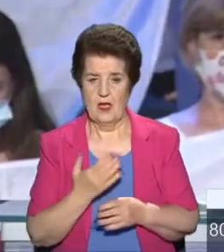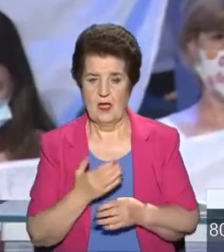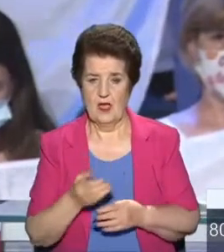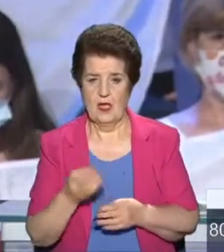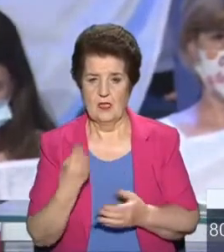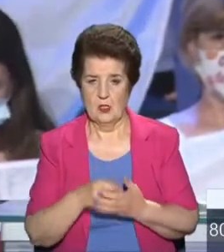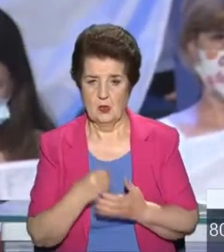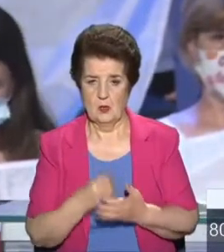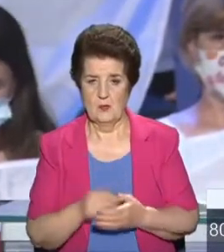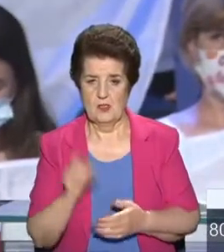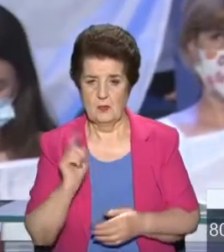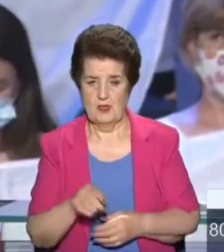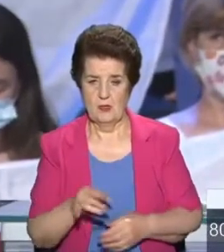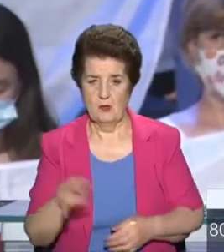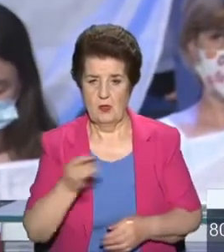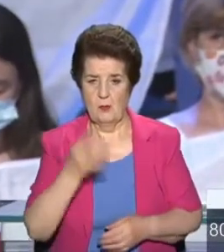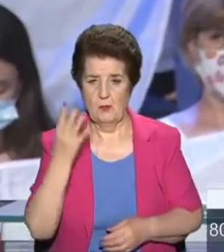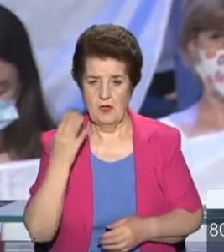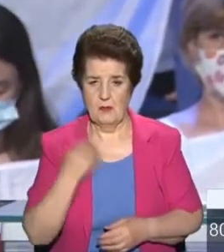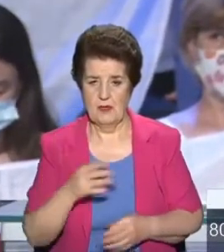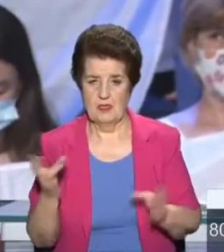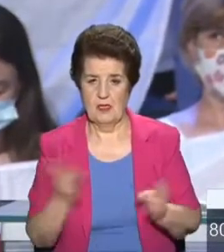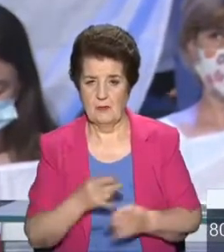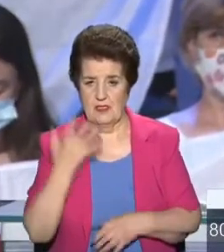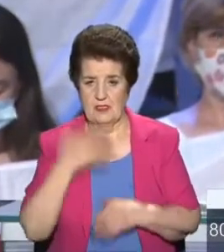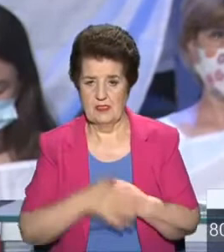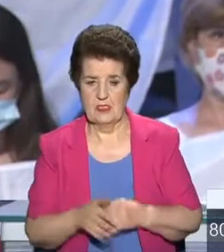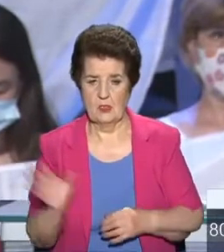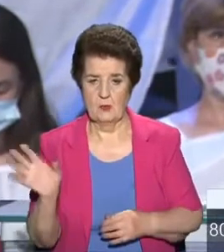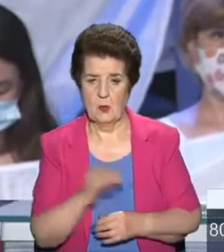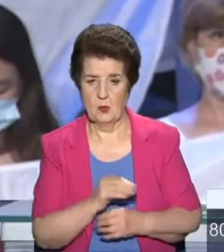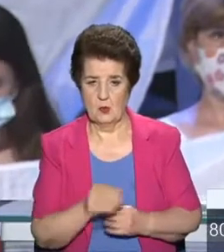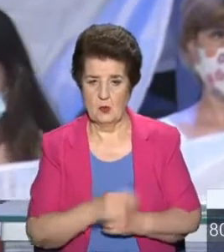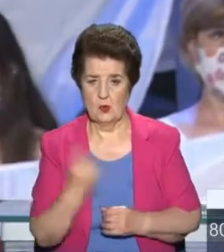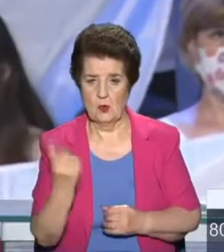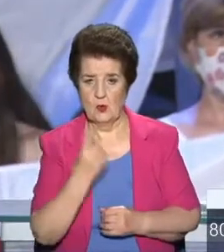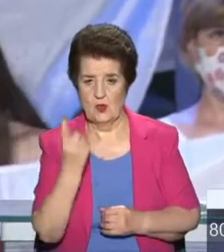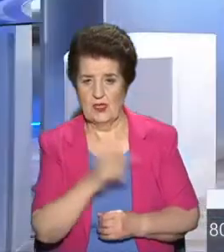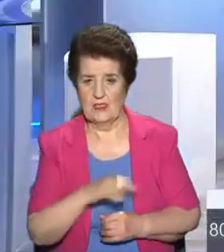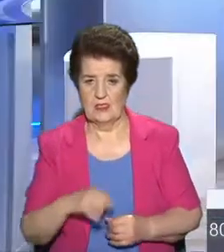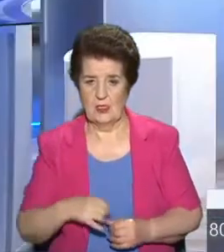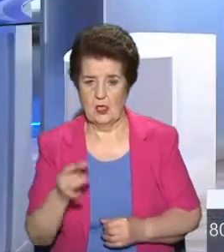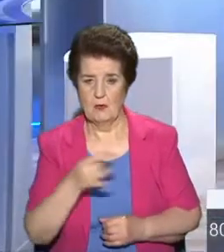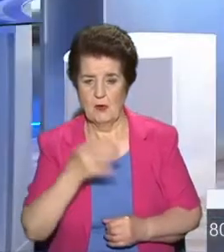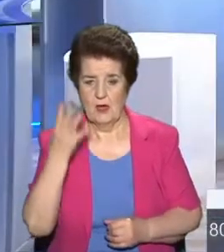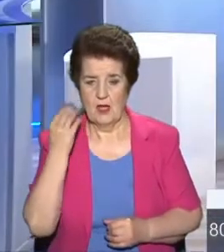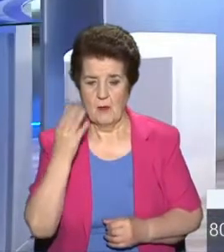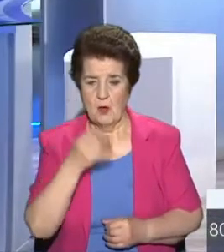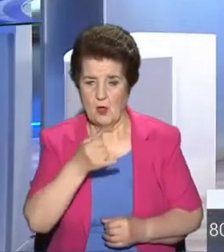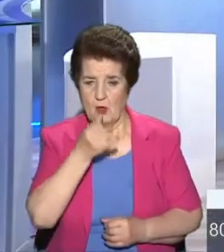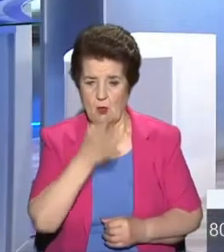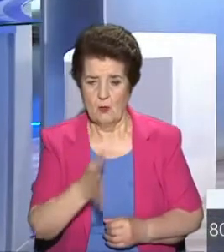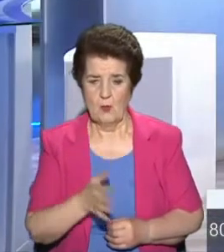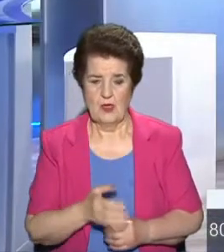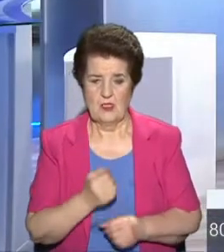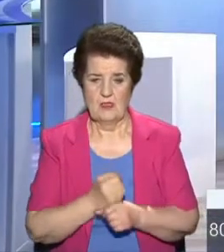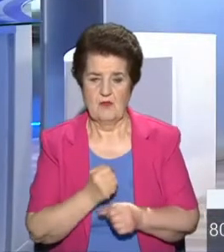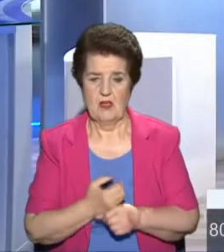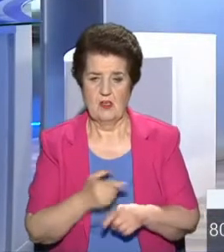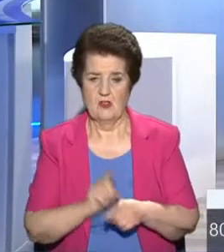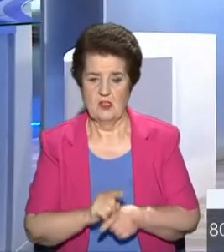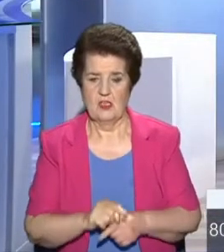din sumă și pentru Republica Moldova trebuie să înțelegem cu toții că de una singură Republica Moldova nu va putea face față acestor provocări